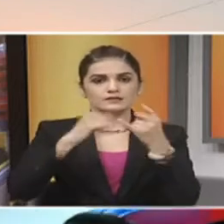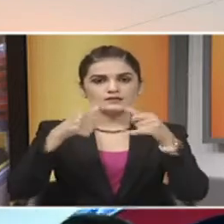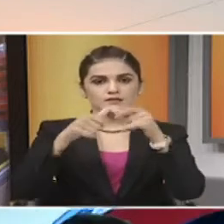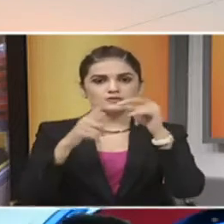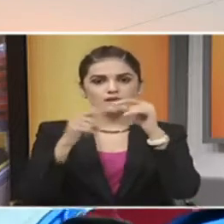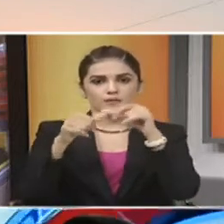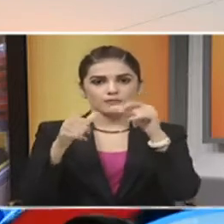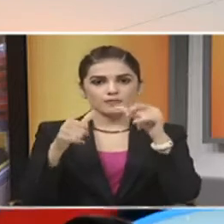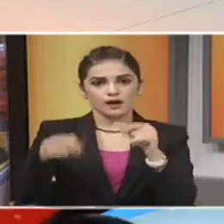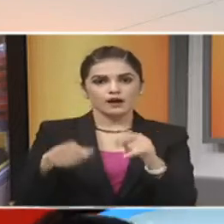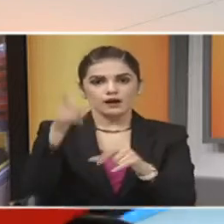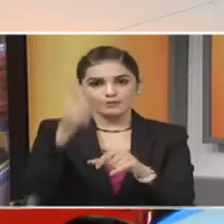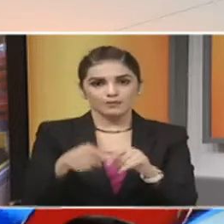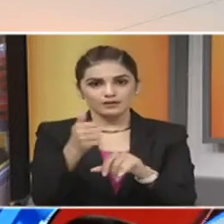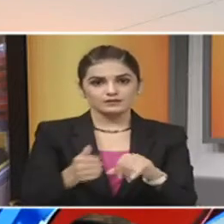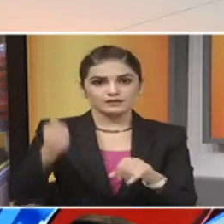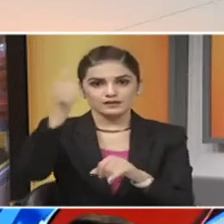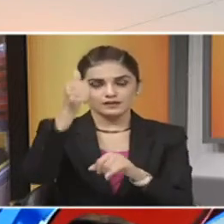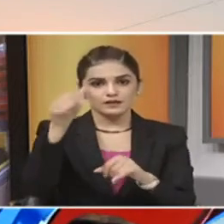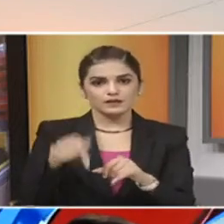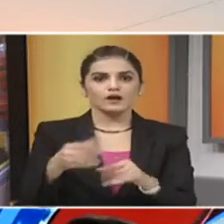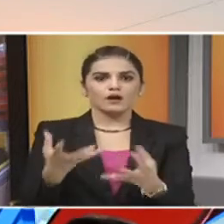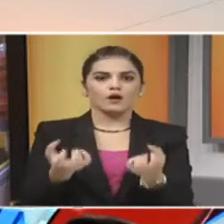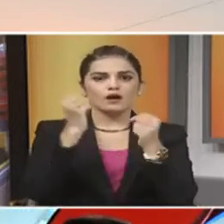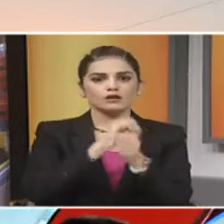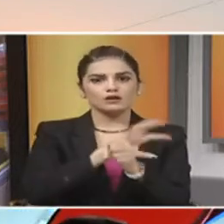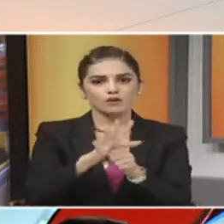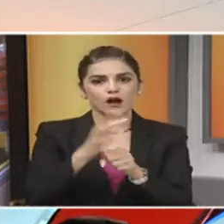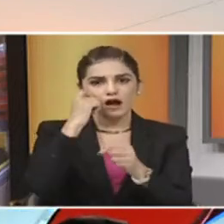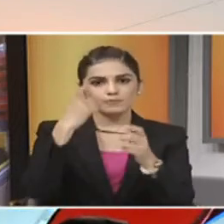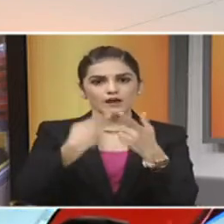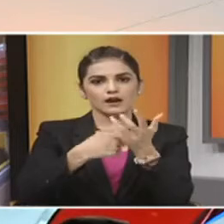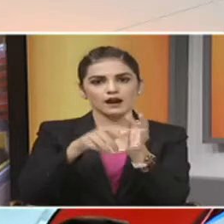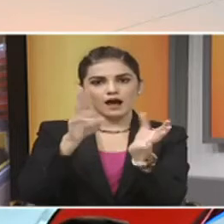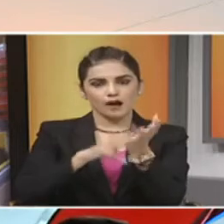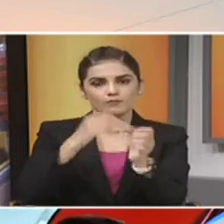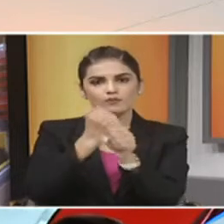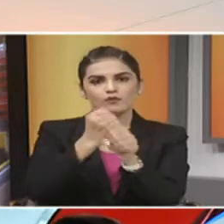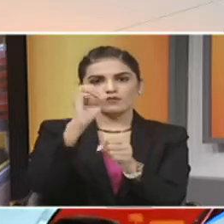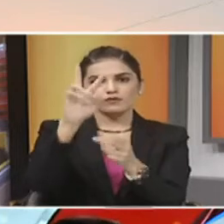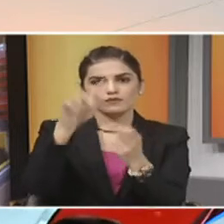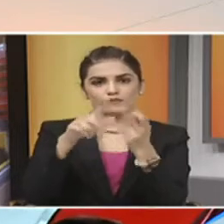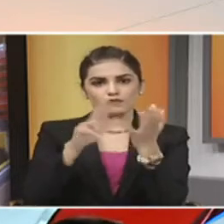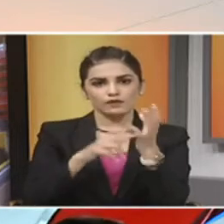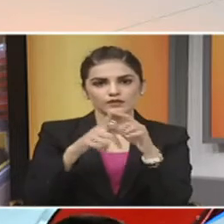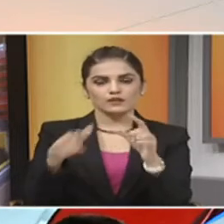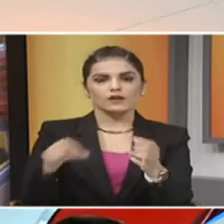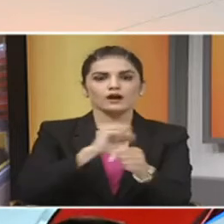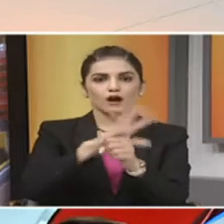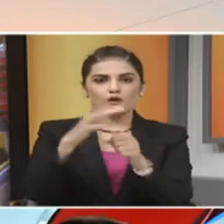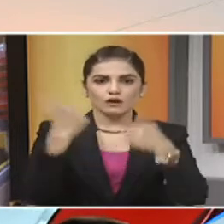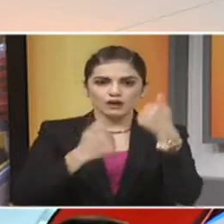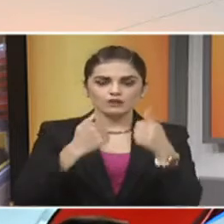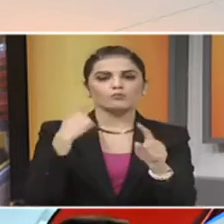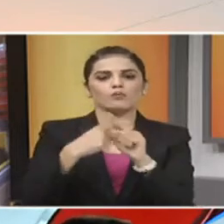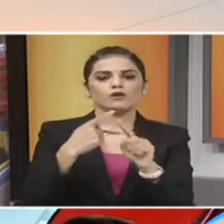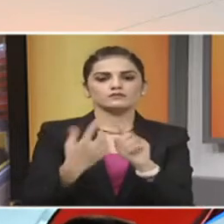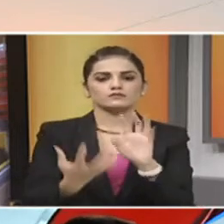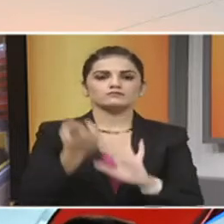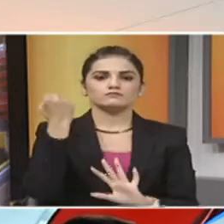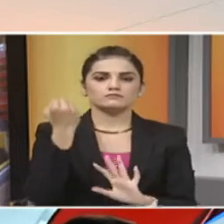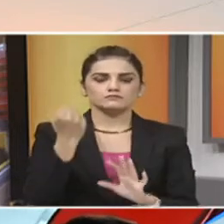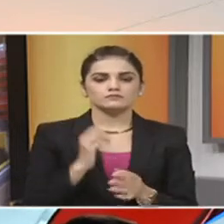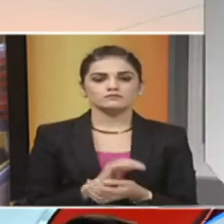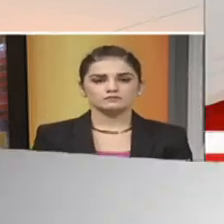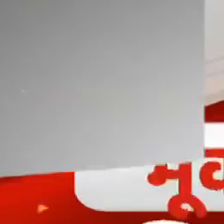राम गोविंद चौधरी भी आ गए नेता प्रतिपक्ष राम गोविंद चौधरी की पूर्ण जांच की रिपोर्ट पॉजिटिव आई